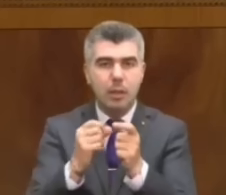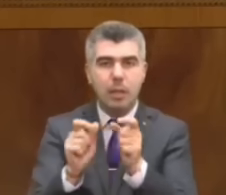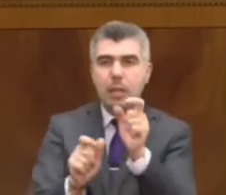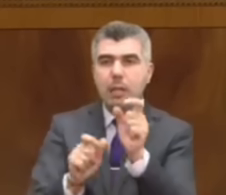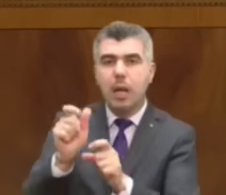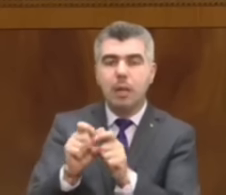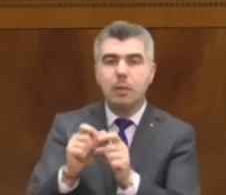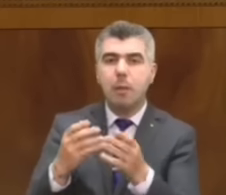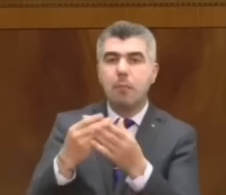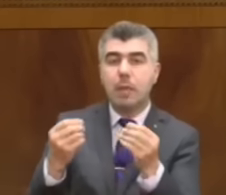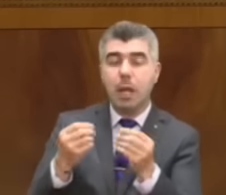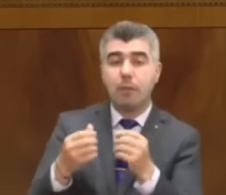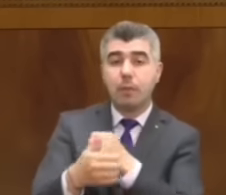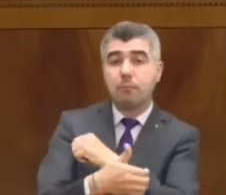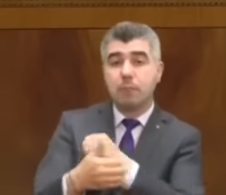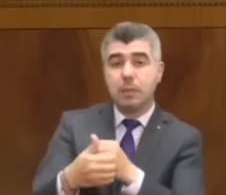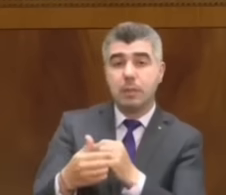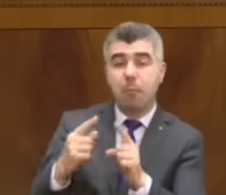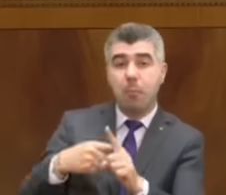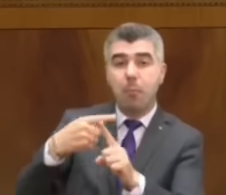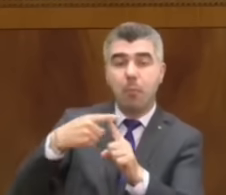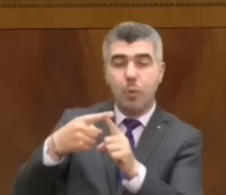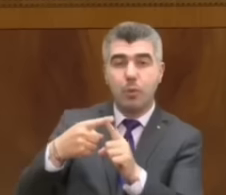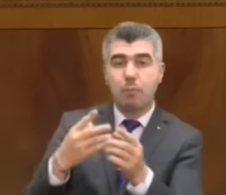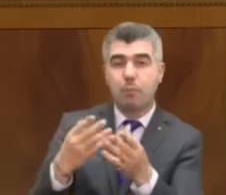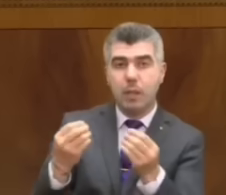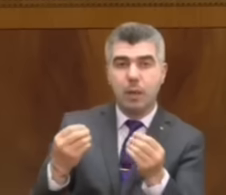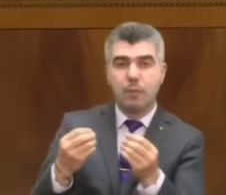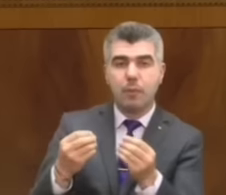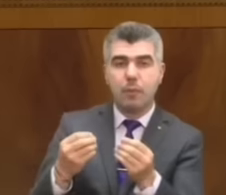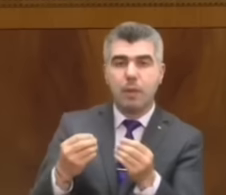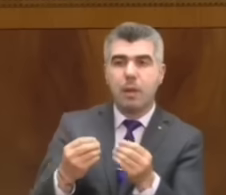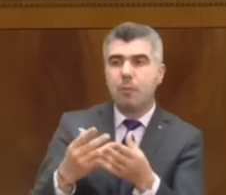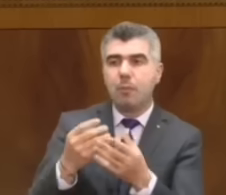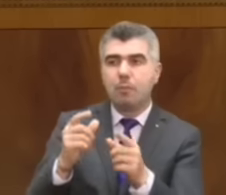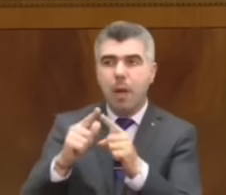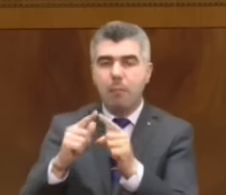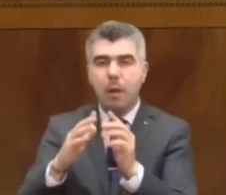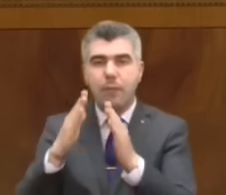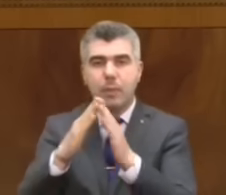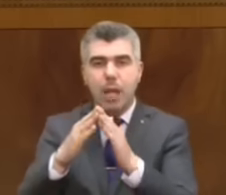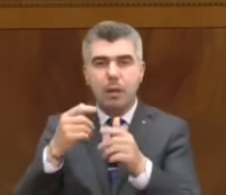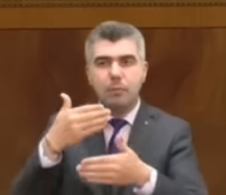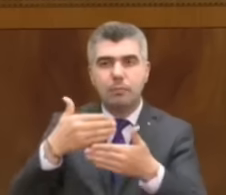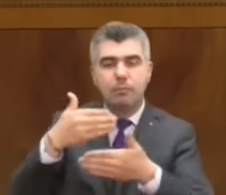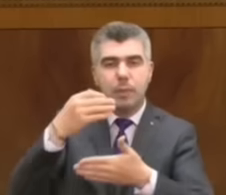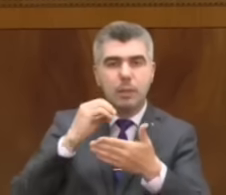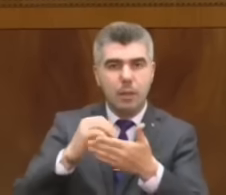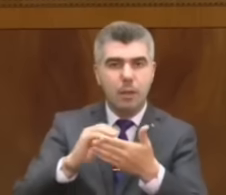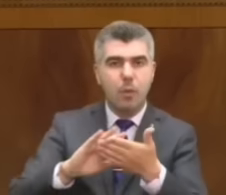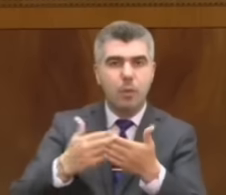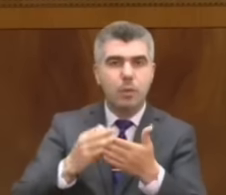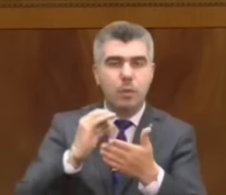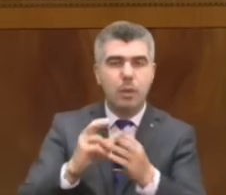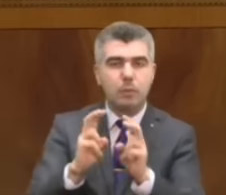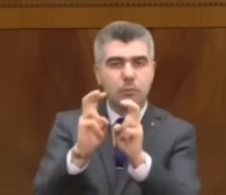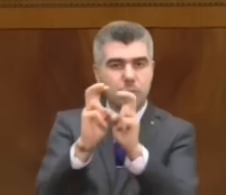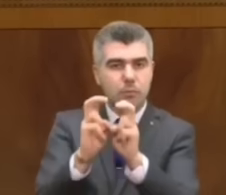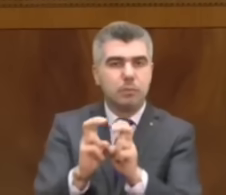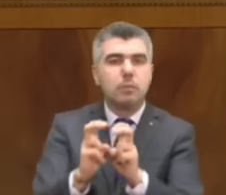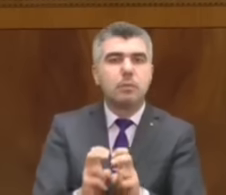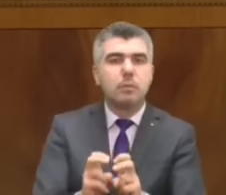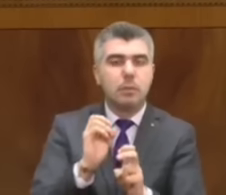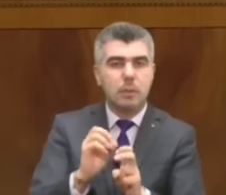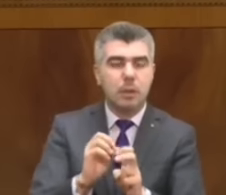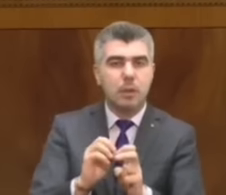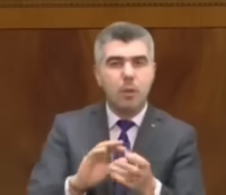كيتجاوزوا عتبة الفقر، كيفاش غادي يكون هذا الإقبال؟ المضاربات العقارية، الوتيرات حتى العرض السكني في تراجع، لأن الوتيرة الإنعاش